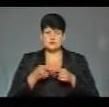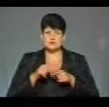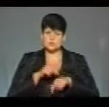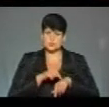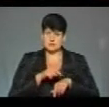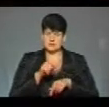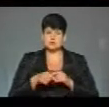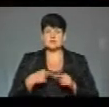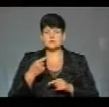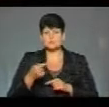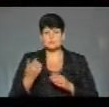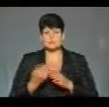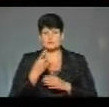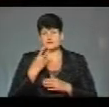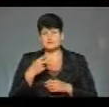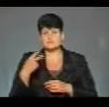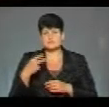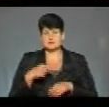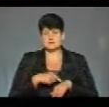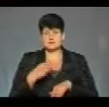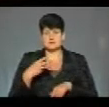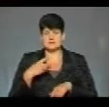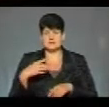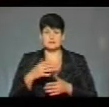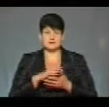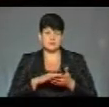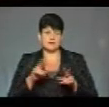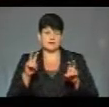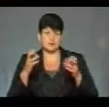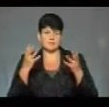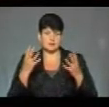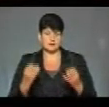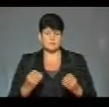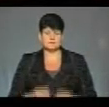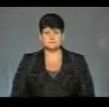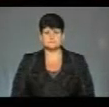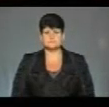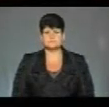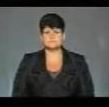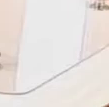годину. Наступний випуск дивіться о 20:30. Далі в ефірі «Тема дня». Не перемикайте.